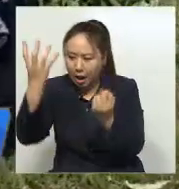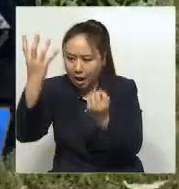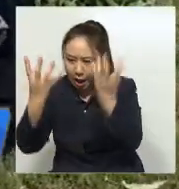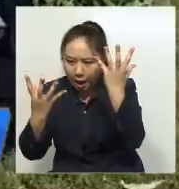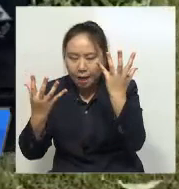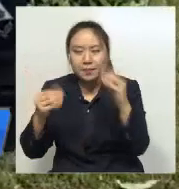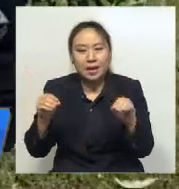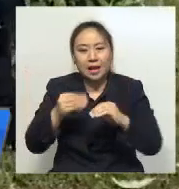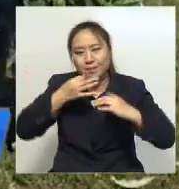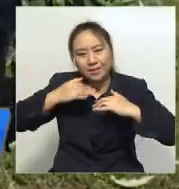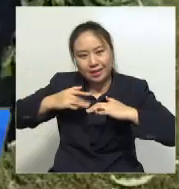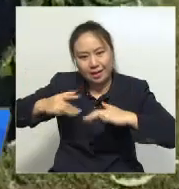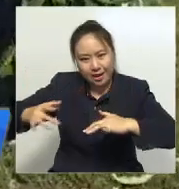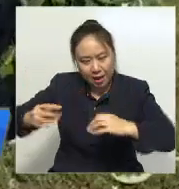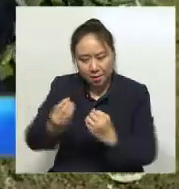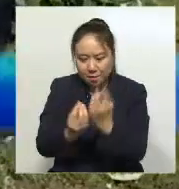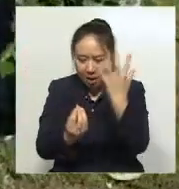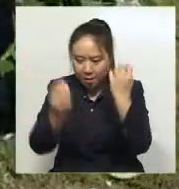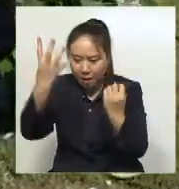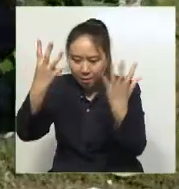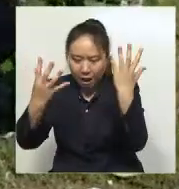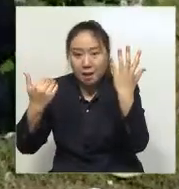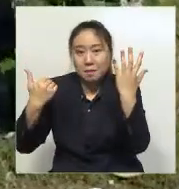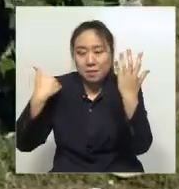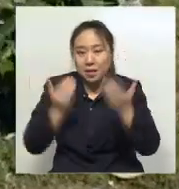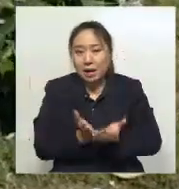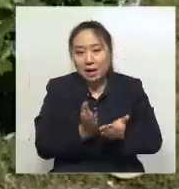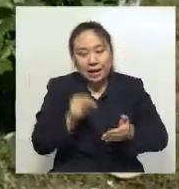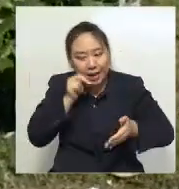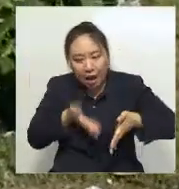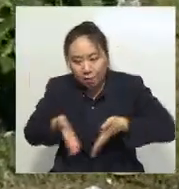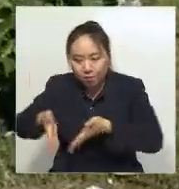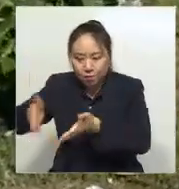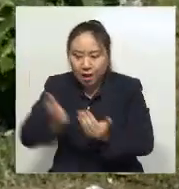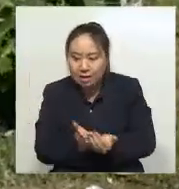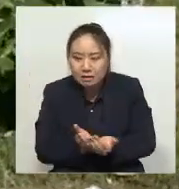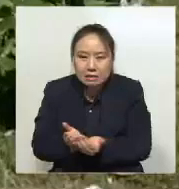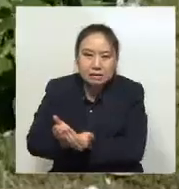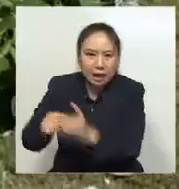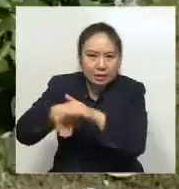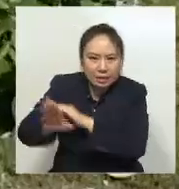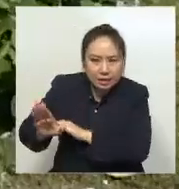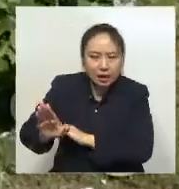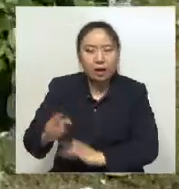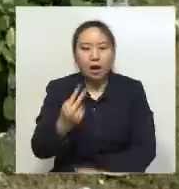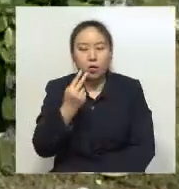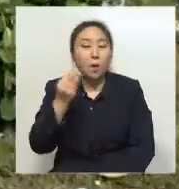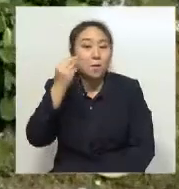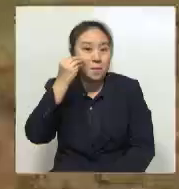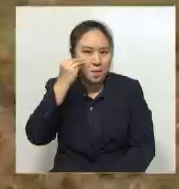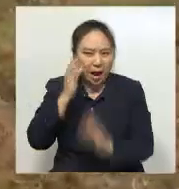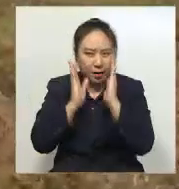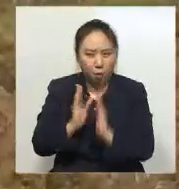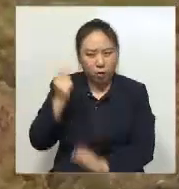งกลางมีริมแม่น้ำบางทันที่คนร้ายใช้เรือเป็นยานพาหนะในการหลบหนีขณะเดียวกันก็ยังเข้าตรวจค้นบ้านผู้ต้องส